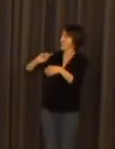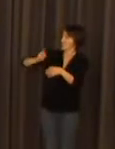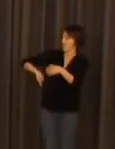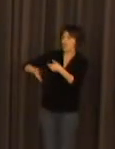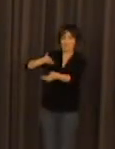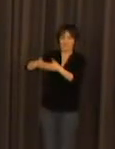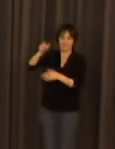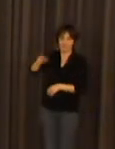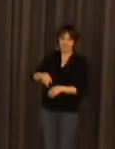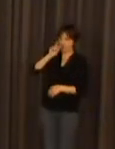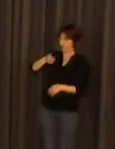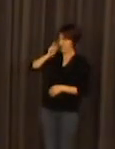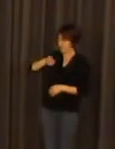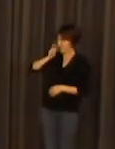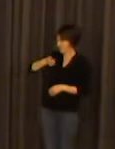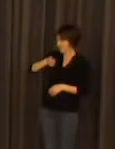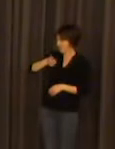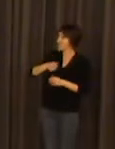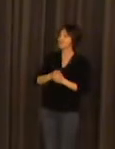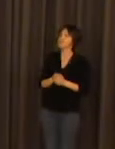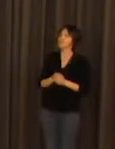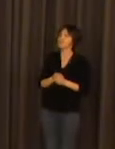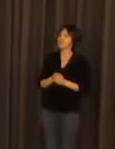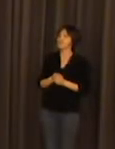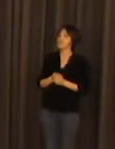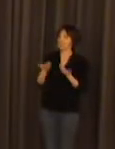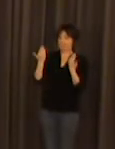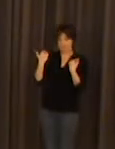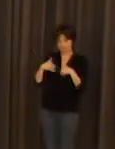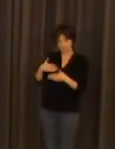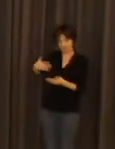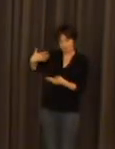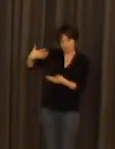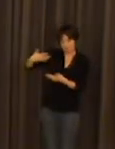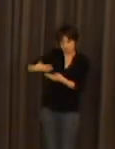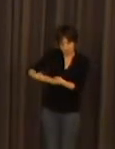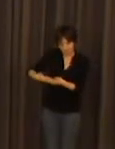Quer que hàgiu arribat en aquest punt, que continueu,